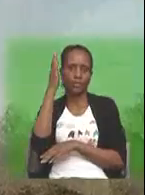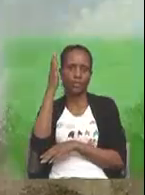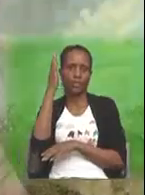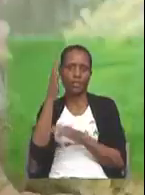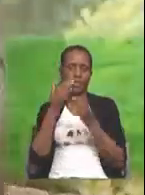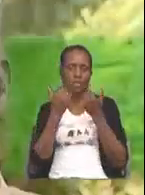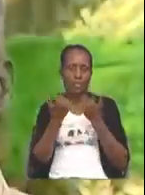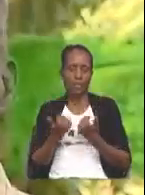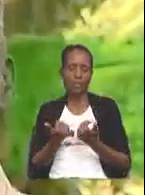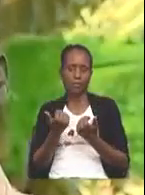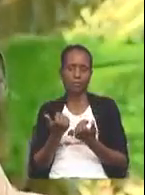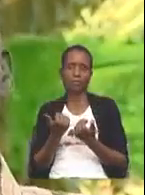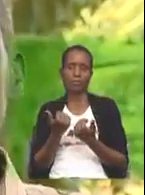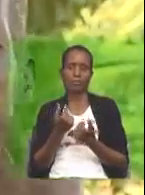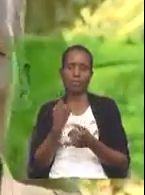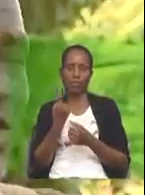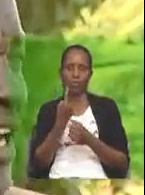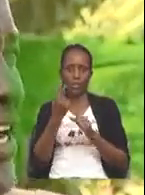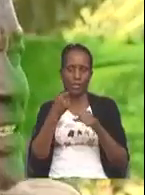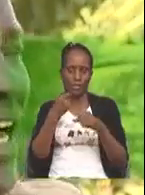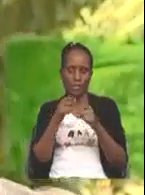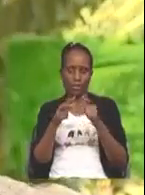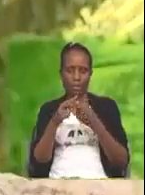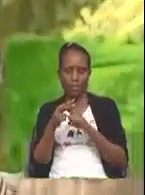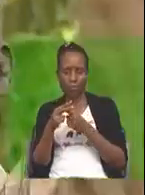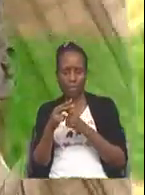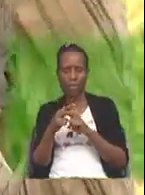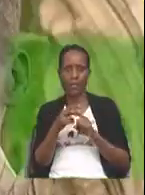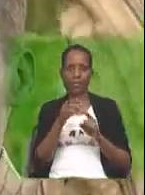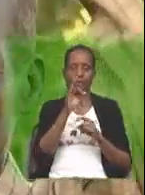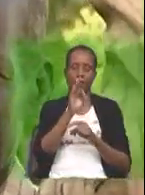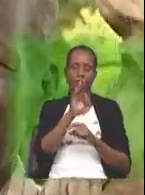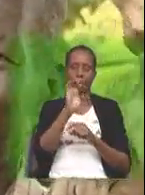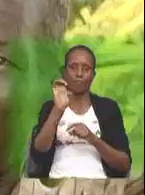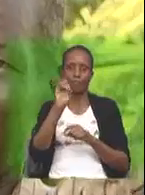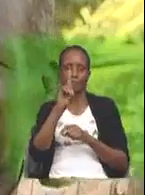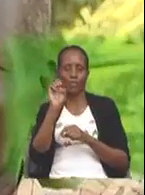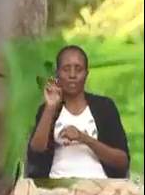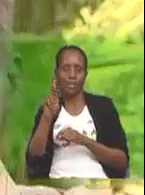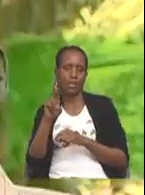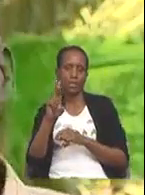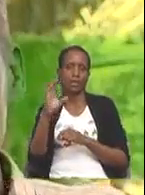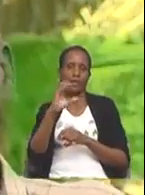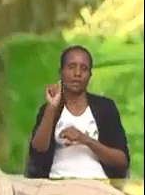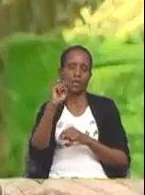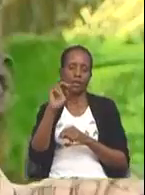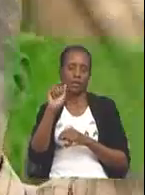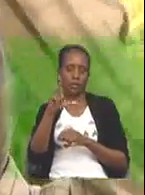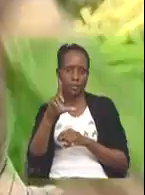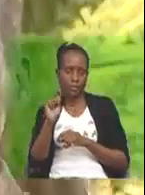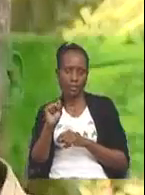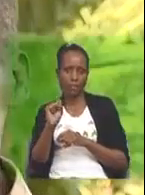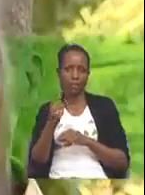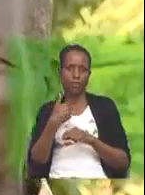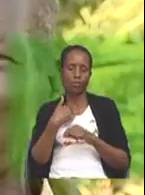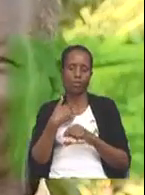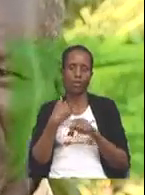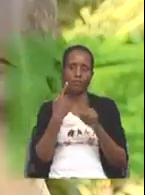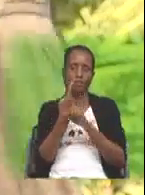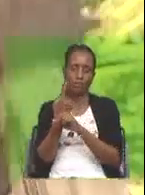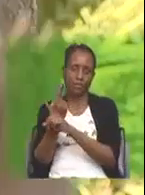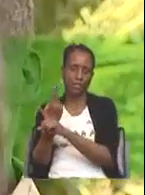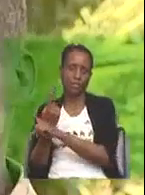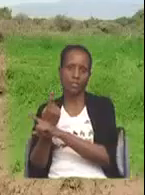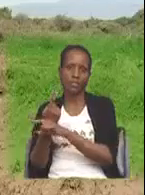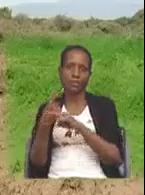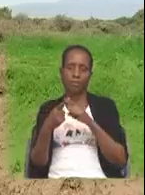Sasa saa hii ni mambo ya kutengeneza feeder canals. Unajua kuna main feeder, kuna sub